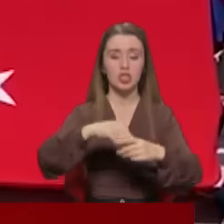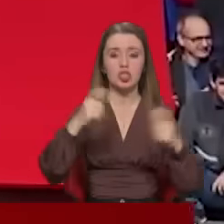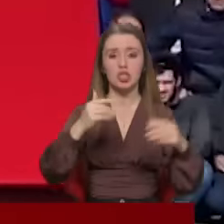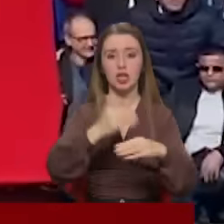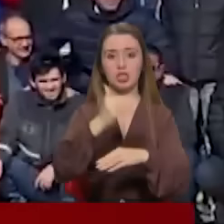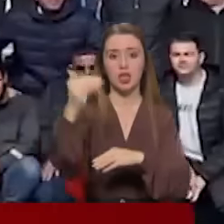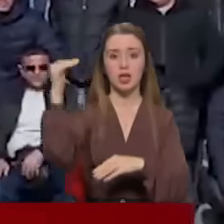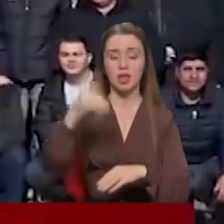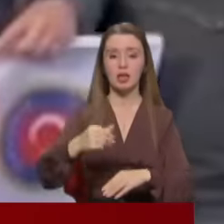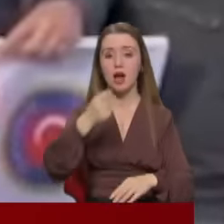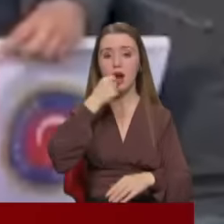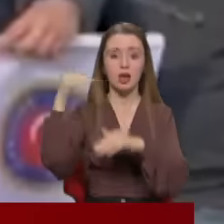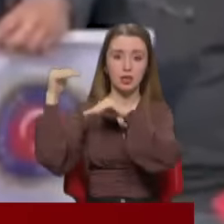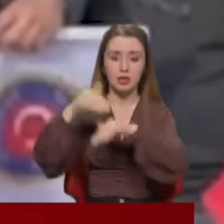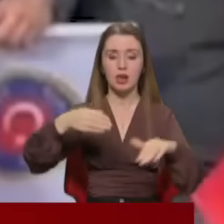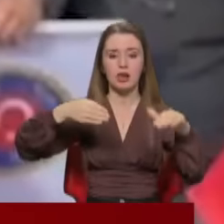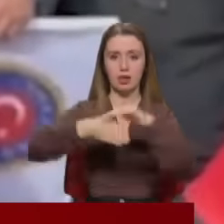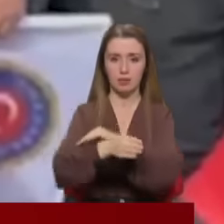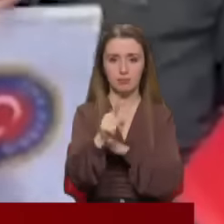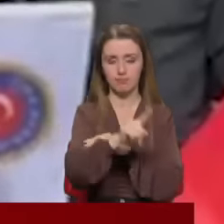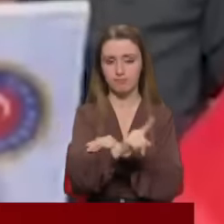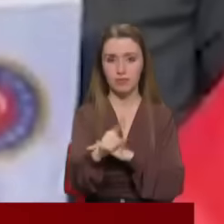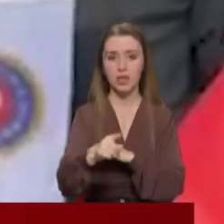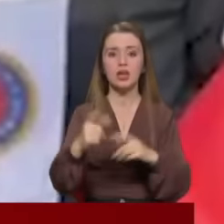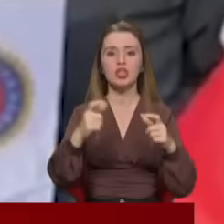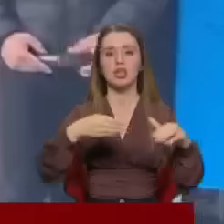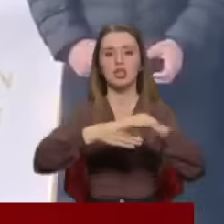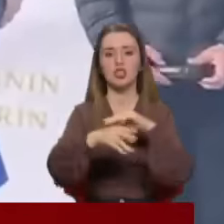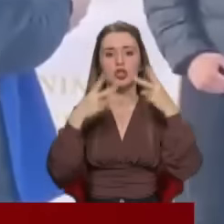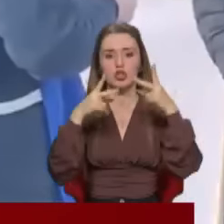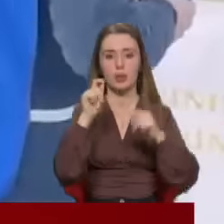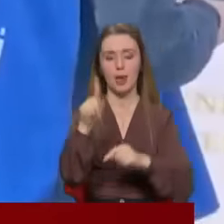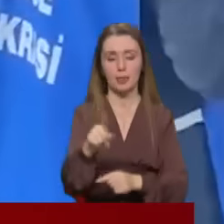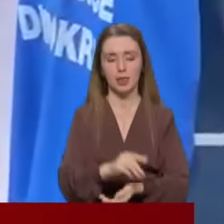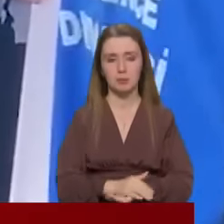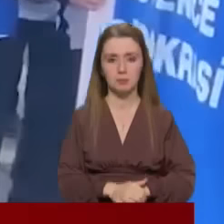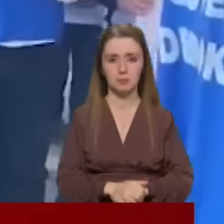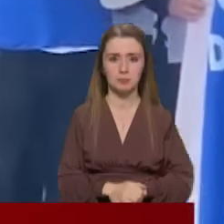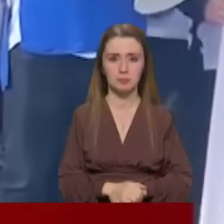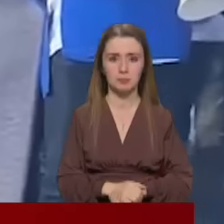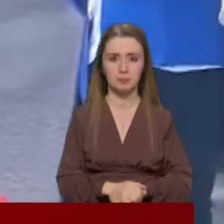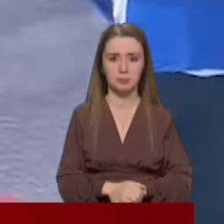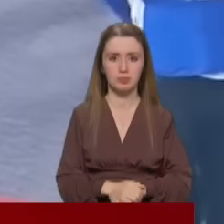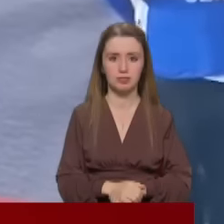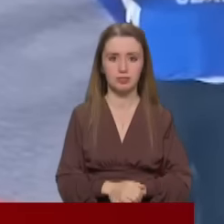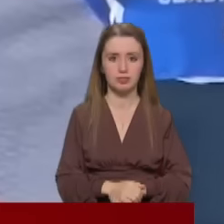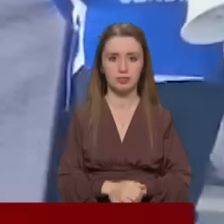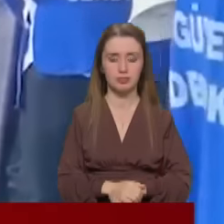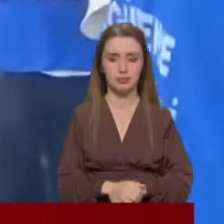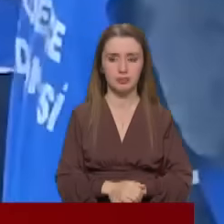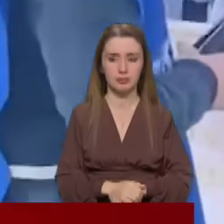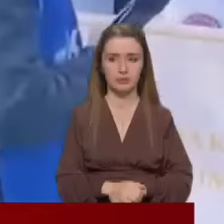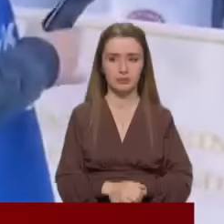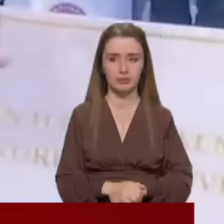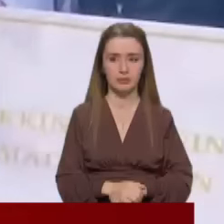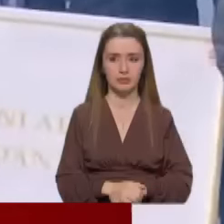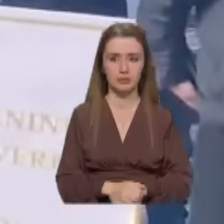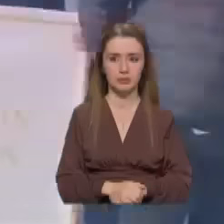gelenler Ankara'ya giremediler. Basın açıklamasını şehrin girişinde yaptılar. Alaaddin Uyuma Güyene